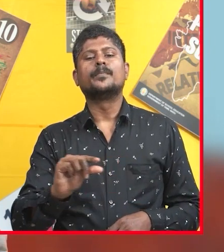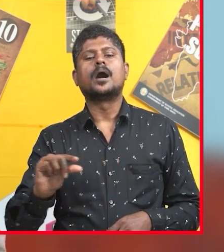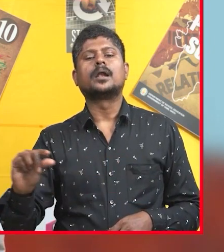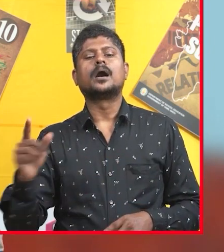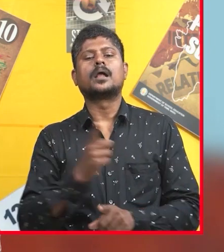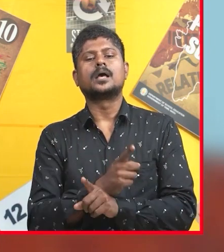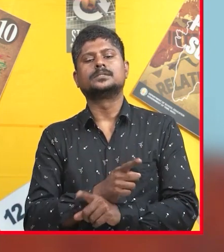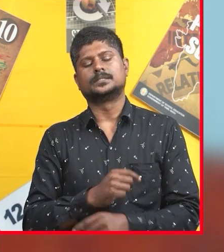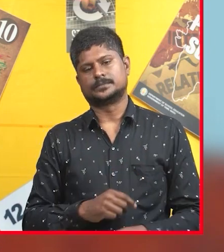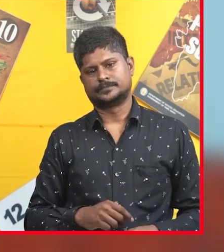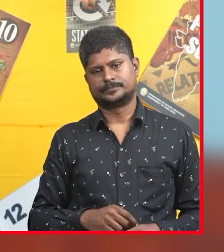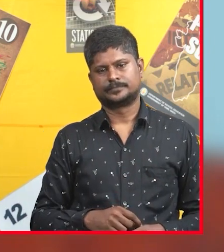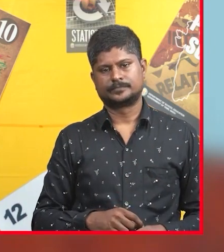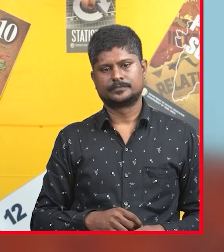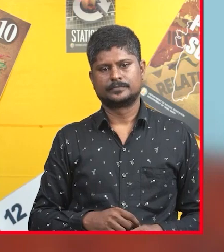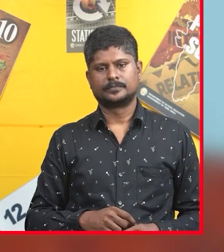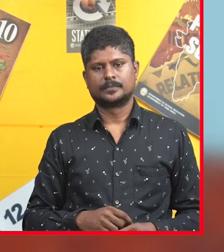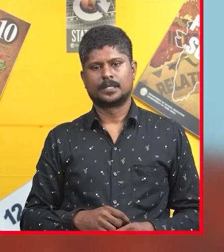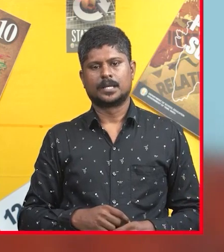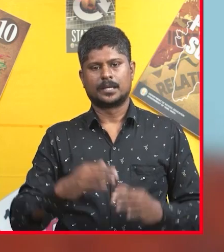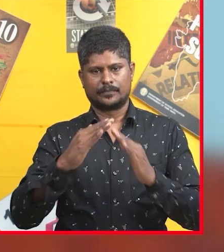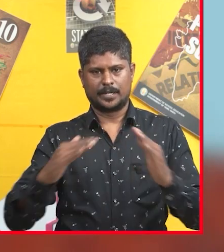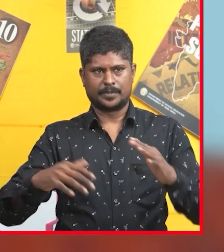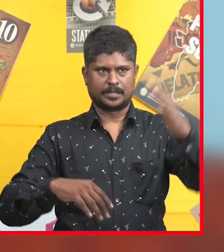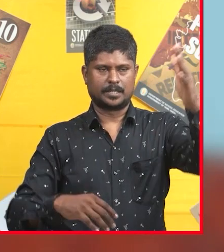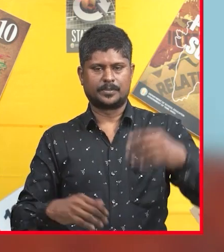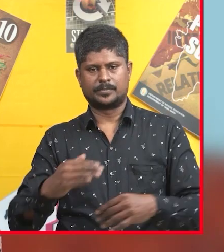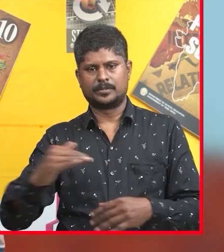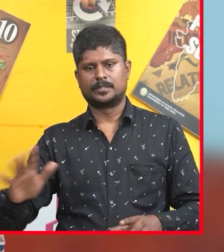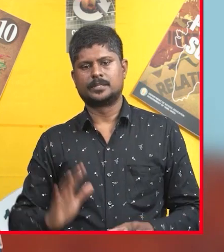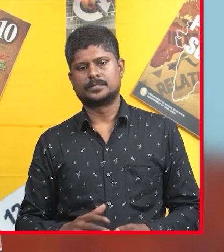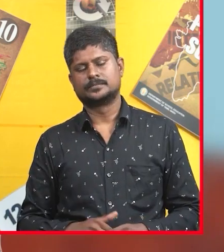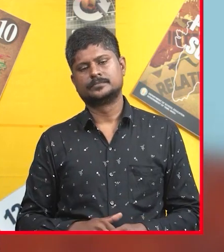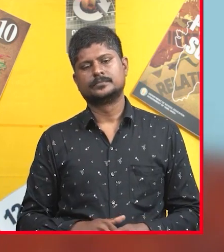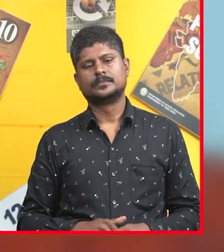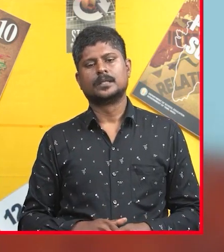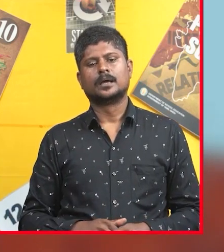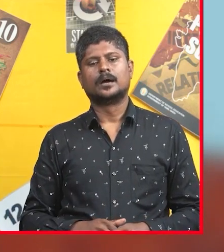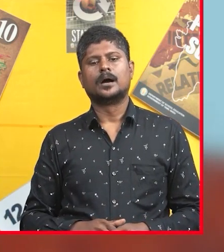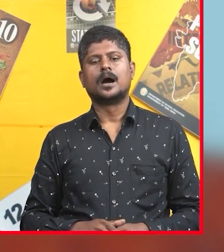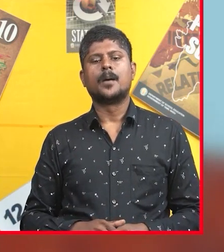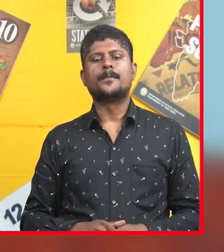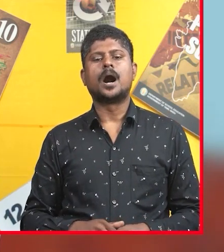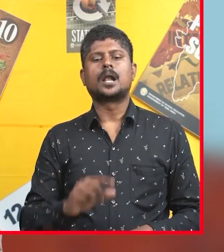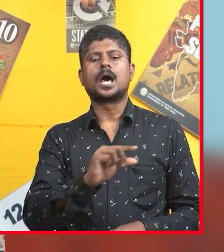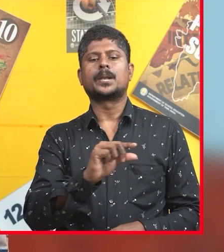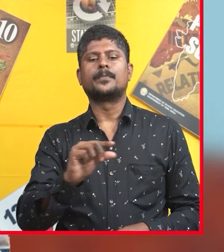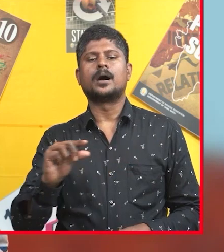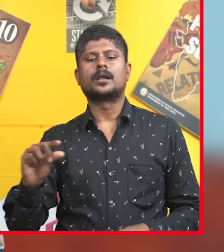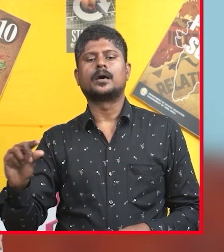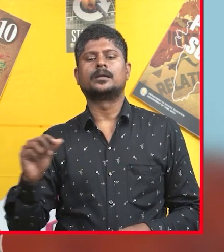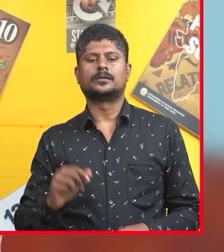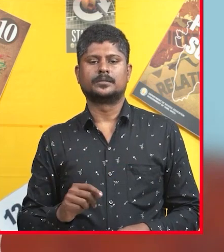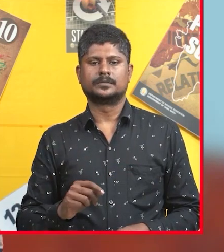இருக்கார் சரிங்களா. பரமக்குடி பக்கத்துல இளையாங்குடின்னு ஒரு ஊர் இருக்கு. அந்த ஊர்ல மாறநாயனார் அப்படிங்கிற